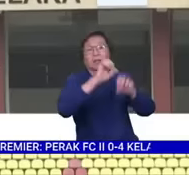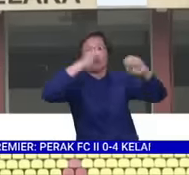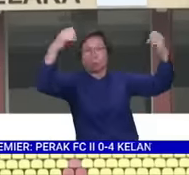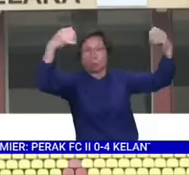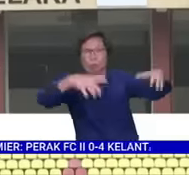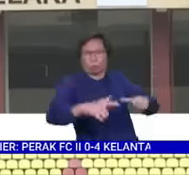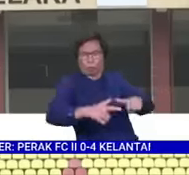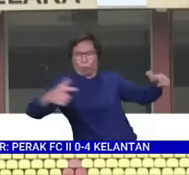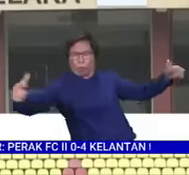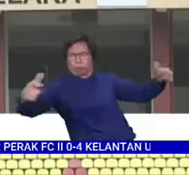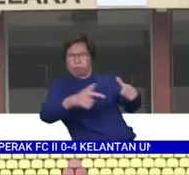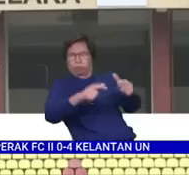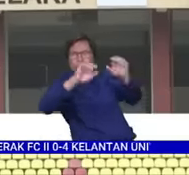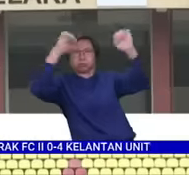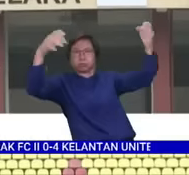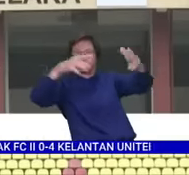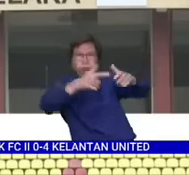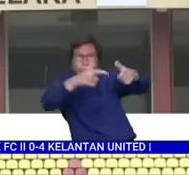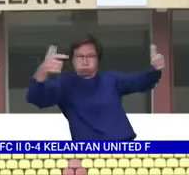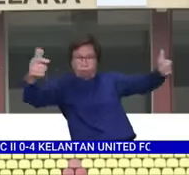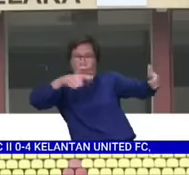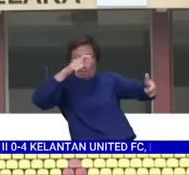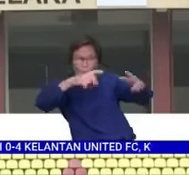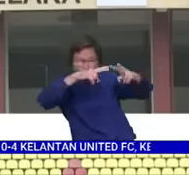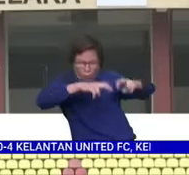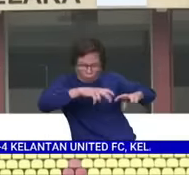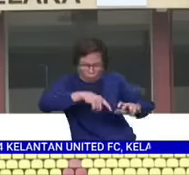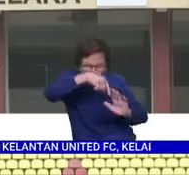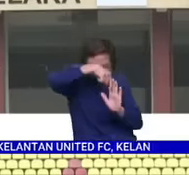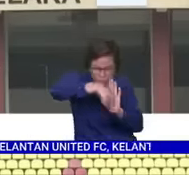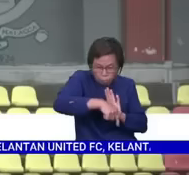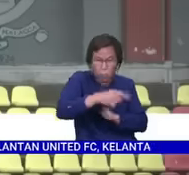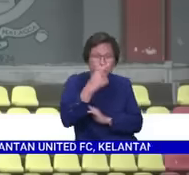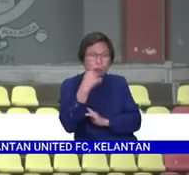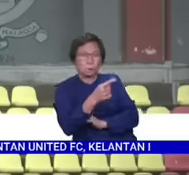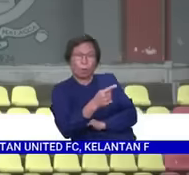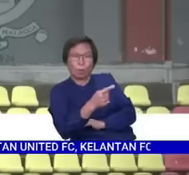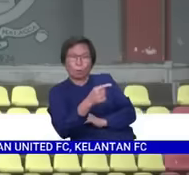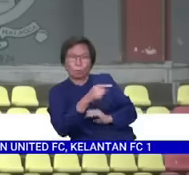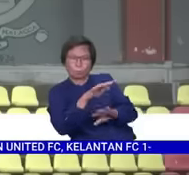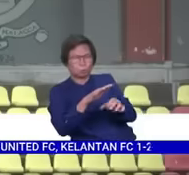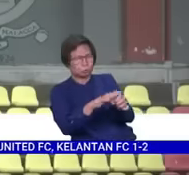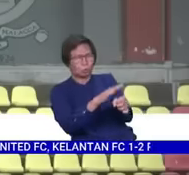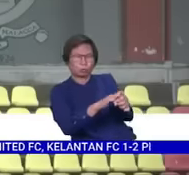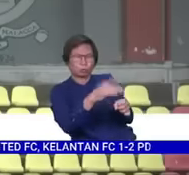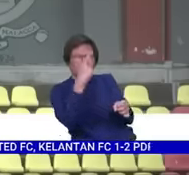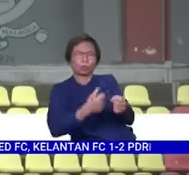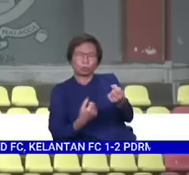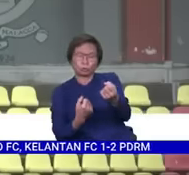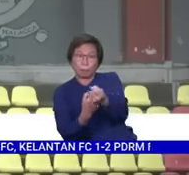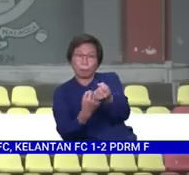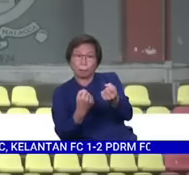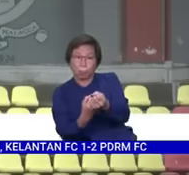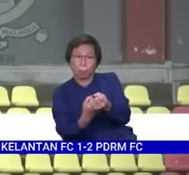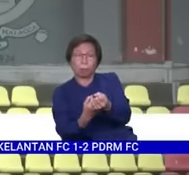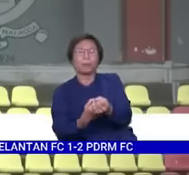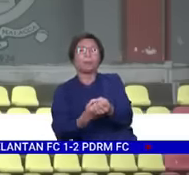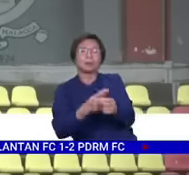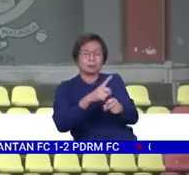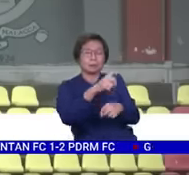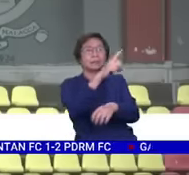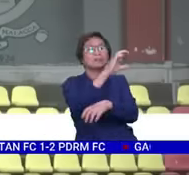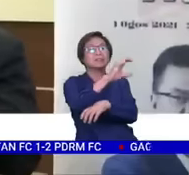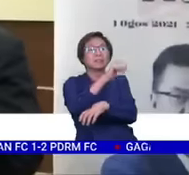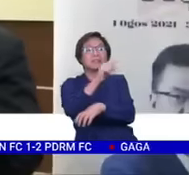keluasan stadium itu memerlukan kajian teliti bagi memastikan capacity mencukupi untuk menampung keperluan Smash